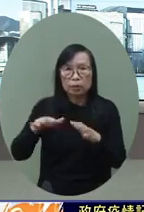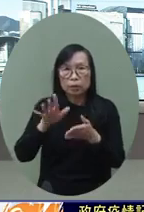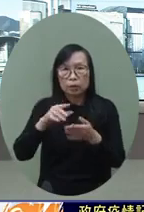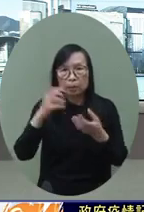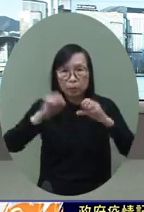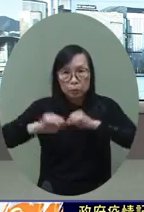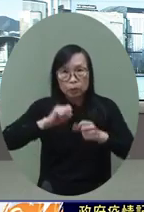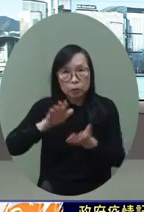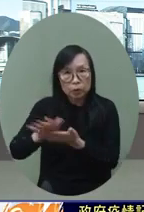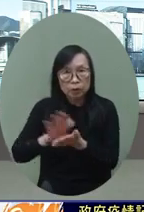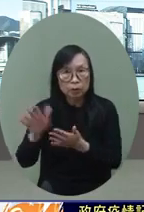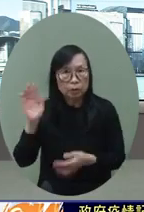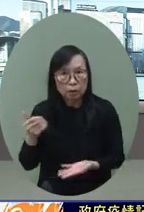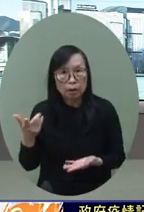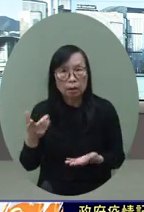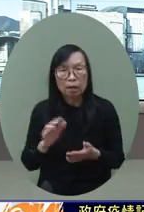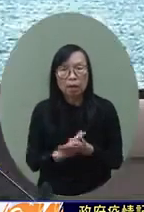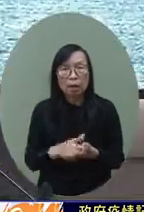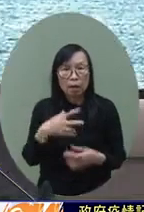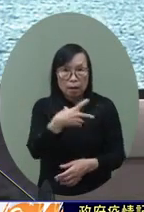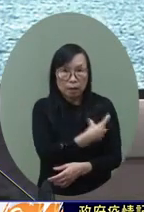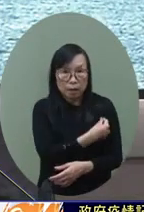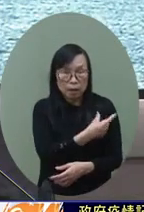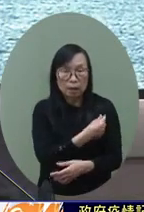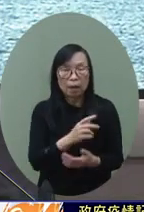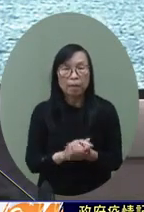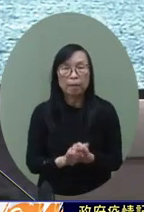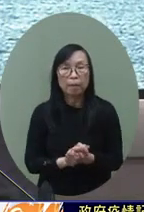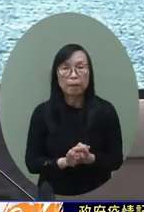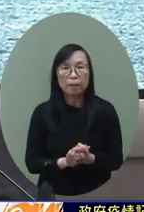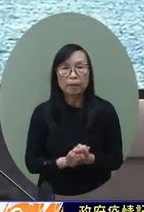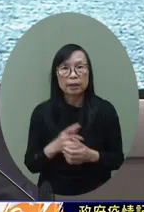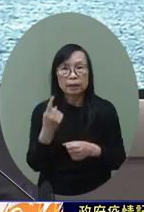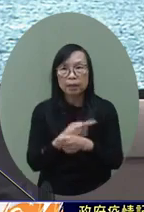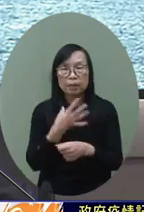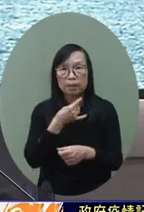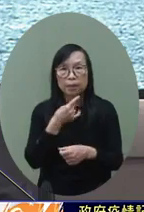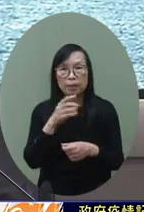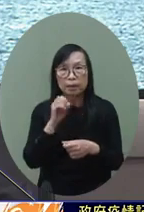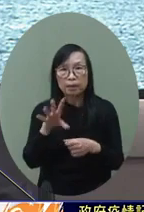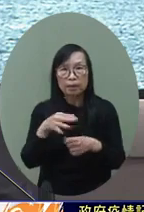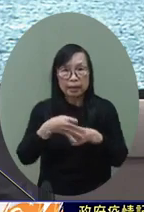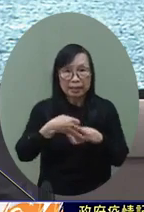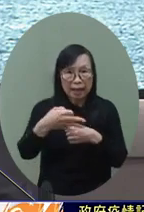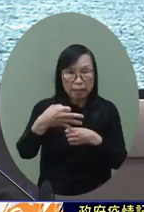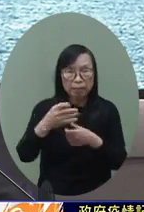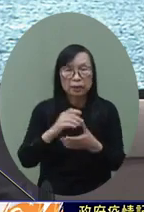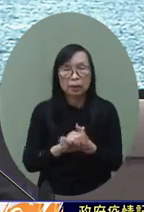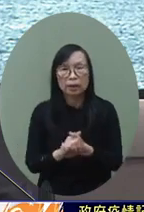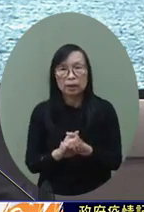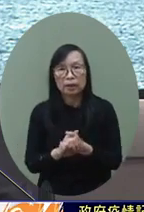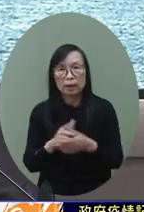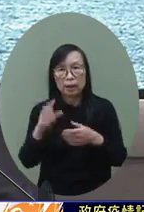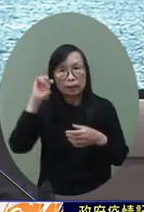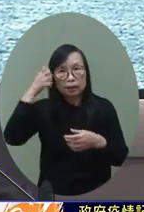係關於科興疫苗，雖然佢依家暫時未發表到嗰個第三期嘅即係